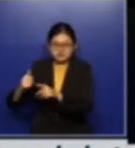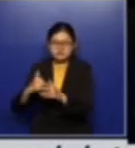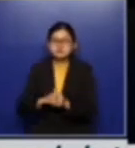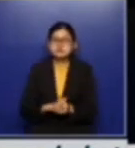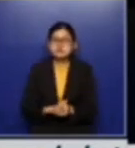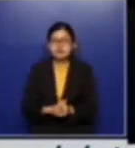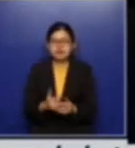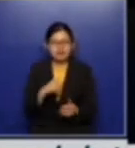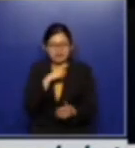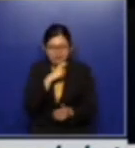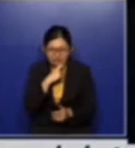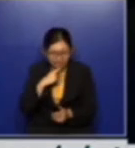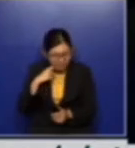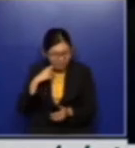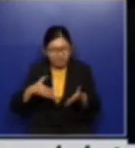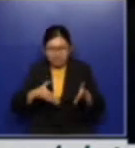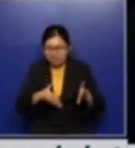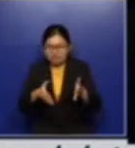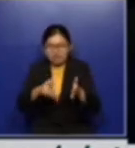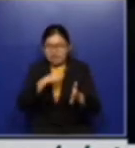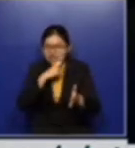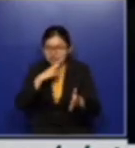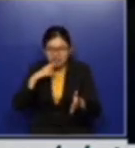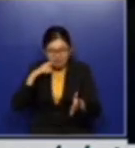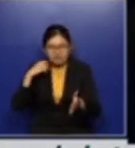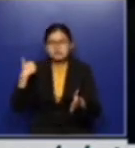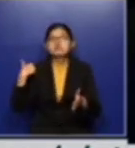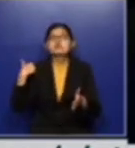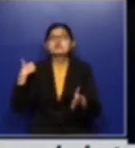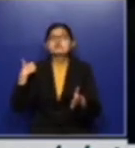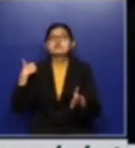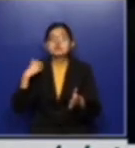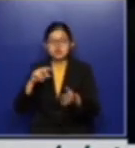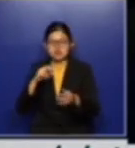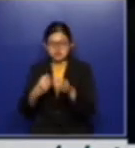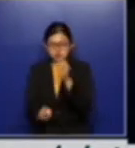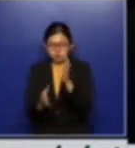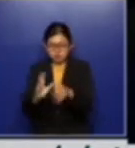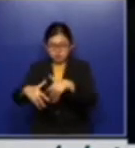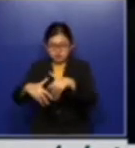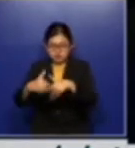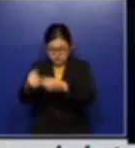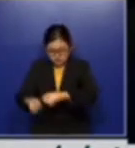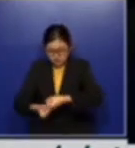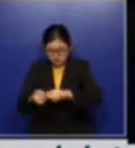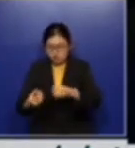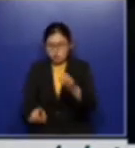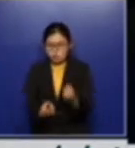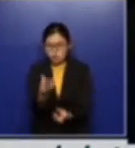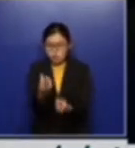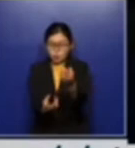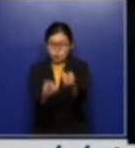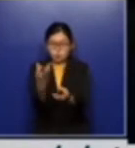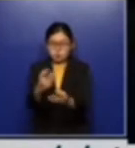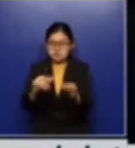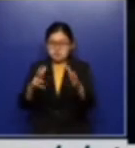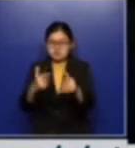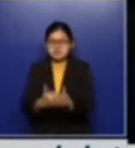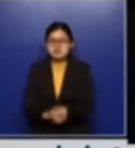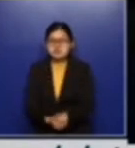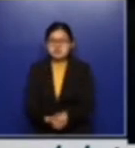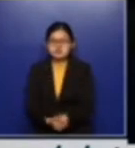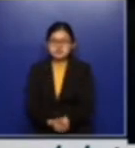านี้ก็ยังแห้งขอดอยู่ชาวนายังไม่ได้ทำนาแต่อย่างใดครับท่านประธานชาวนาภาคกลางไม่ได้ปลูกข้าวมา2ฤดูกาลแล้